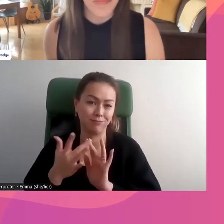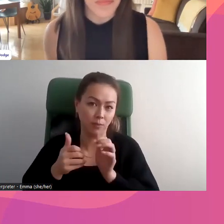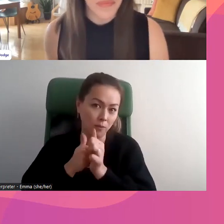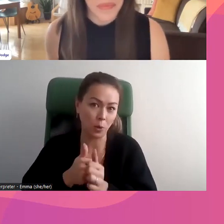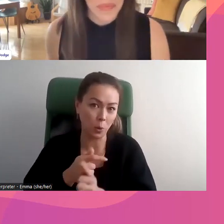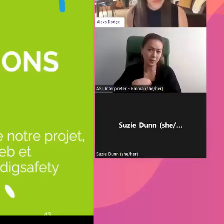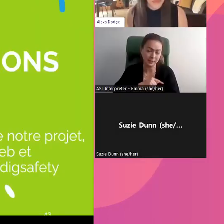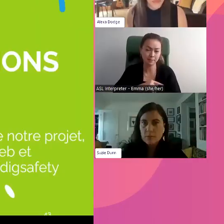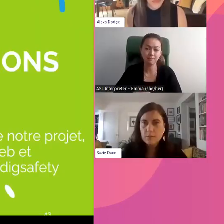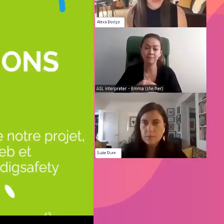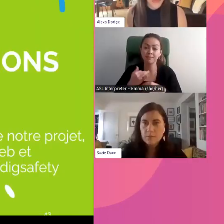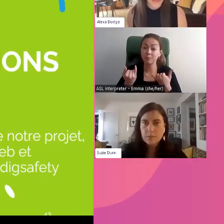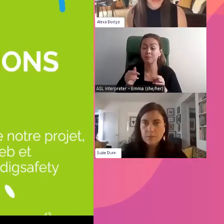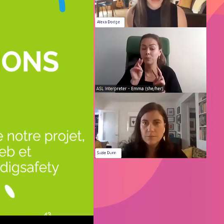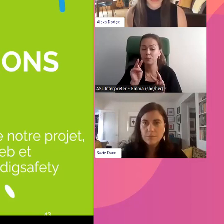pouvons passer aux questions.